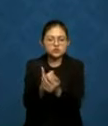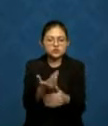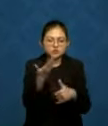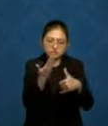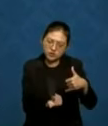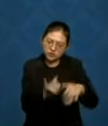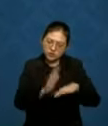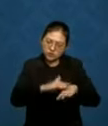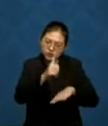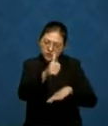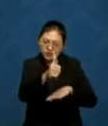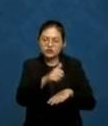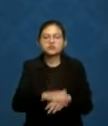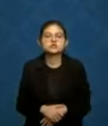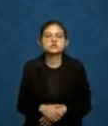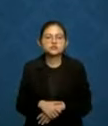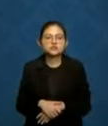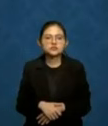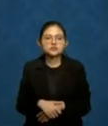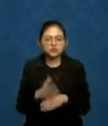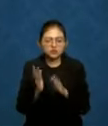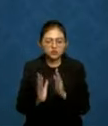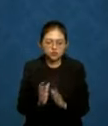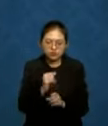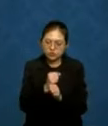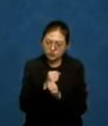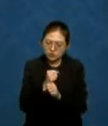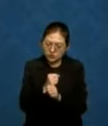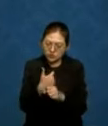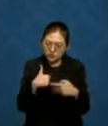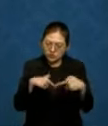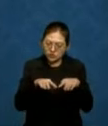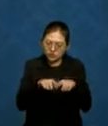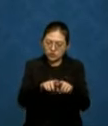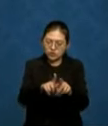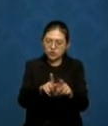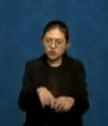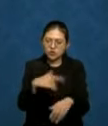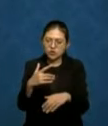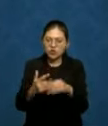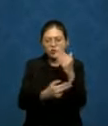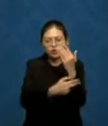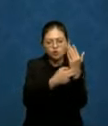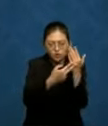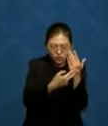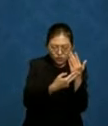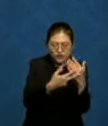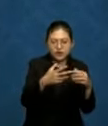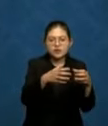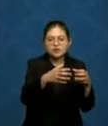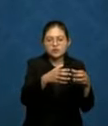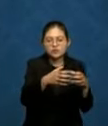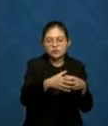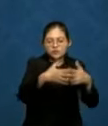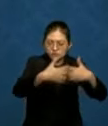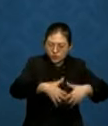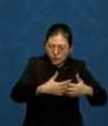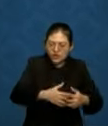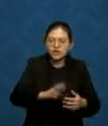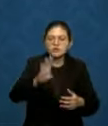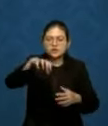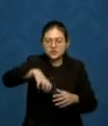ของคนทำงานและผู้ประกอบการกิจการให้สอดคล้องกับการต้องการของตลาดแรงงานและการเปลี่ยนแปลงทาง